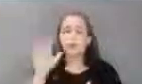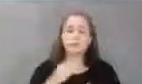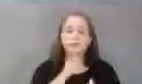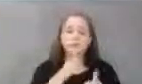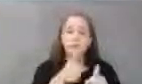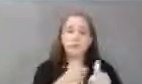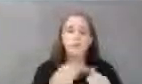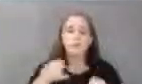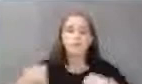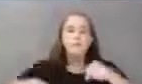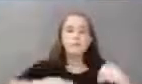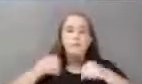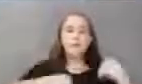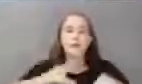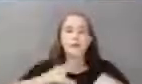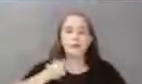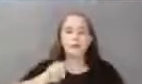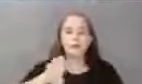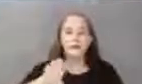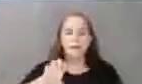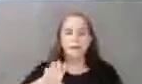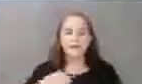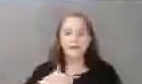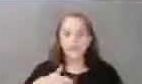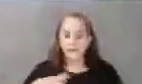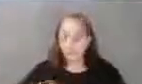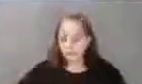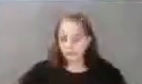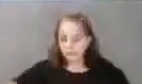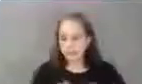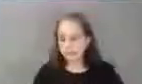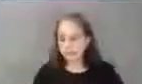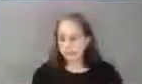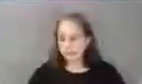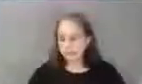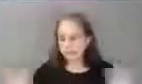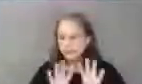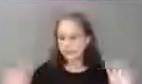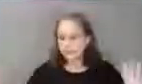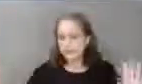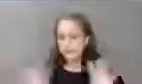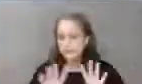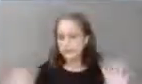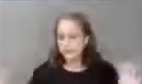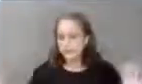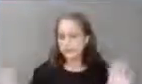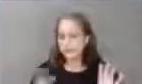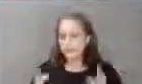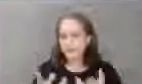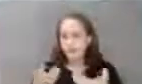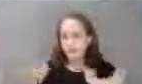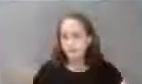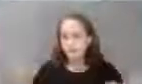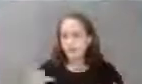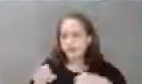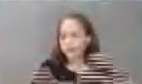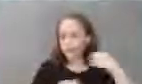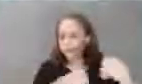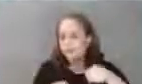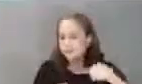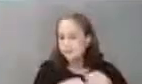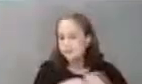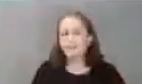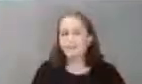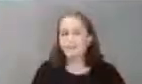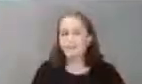sa Department of Public Order and Safety, nireport na po natin itong ating nasa likuran na idaanan po ang Eliptical Road. Bakit